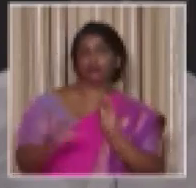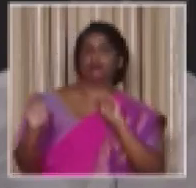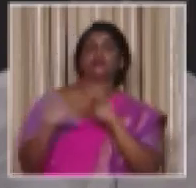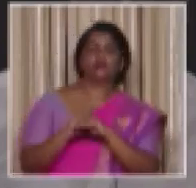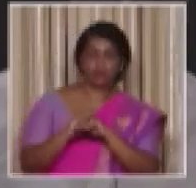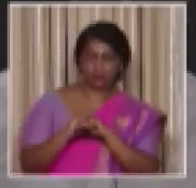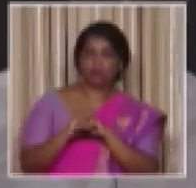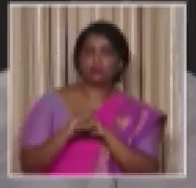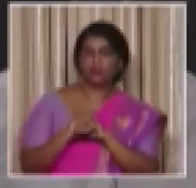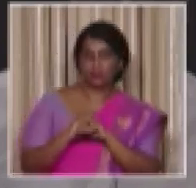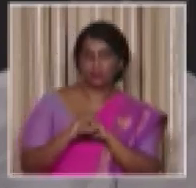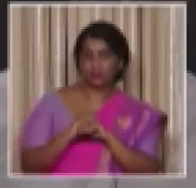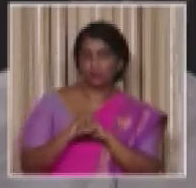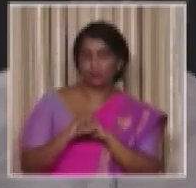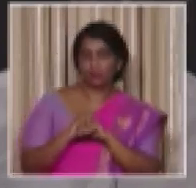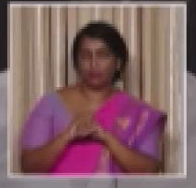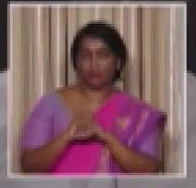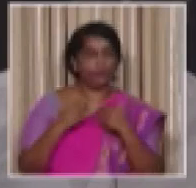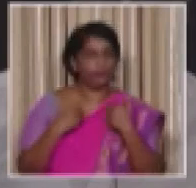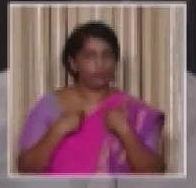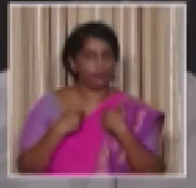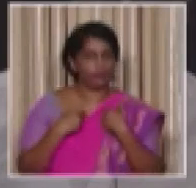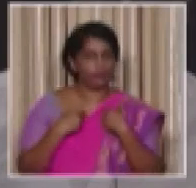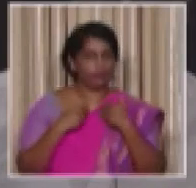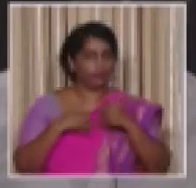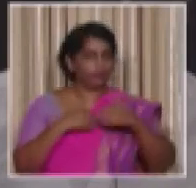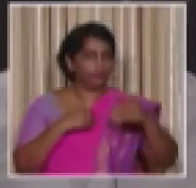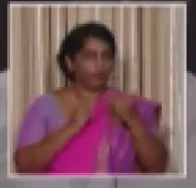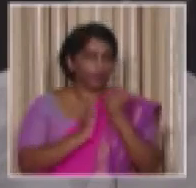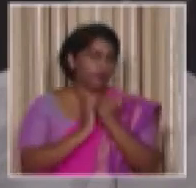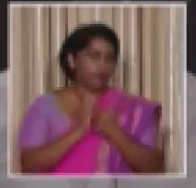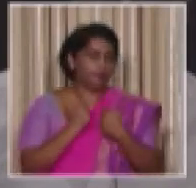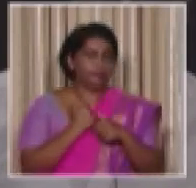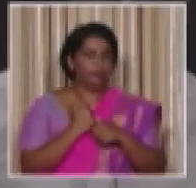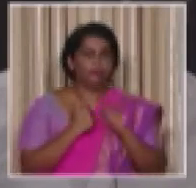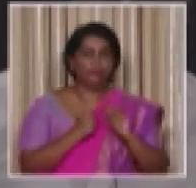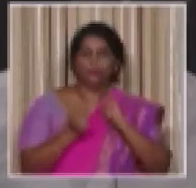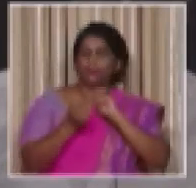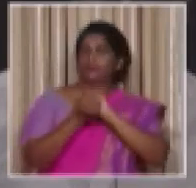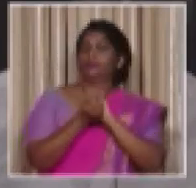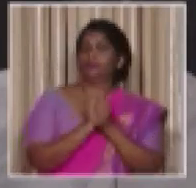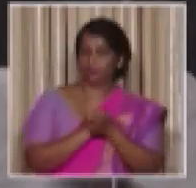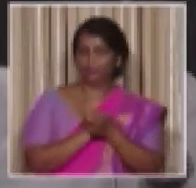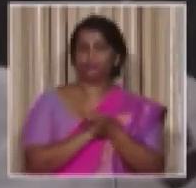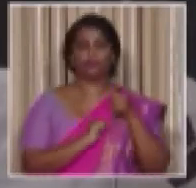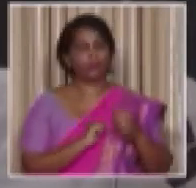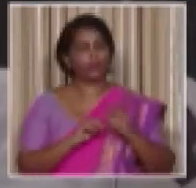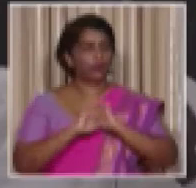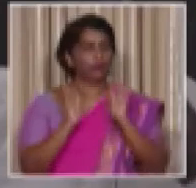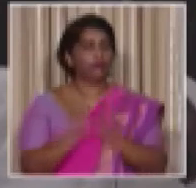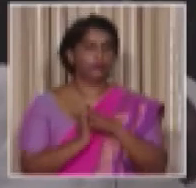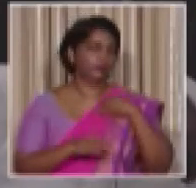සහකාර කථිකාචාර්යවරයෙක් වෙන්න ඉතින් අපිට අන්තර්කාලීන විදුදානයක් යොදා ගන්න වේවි පරිවර්තනයක් වෙන නිසා ඒ සියල්ලම